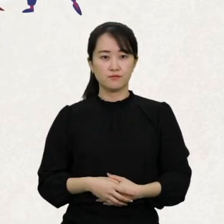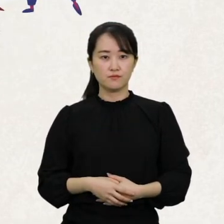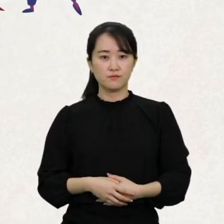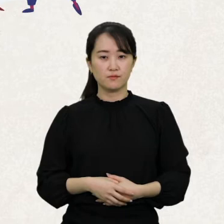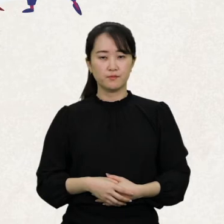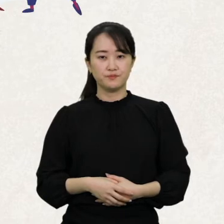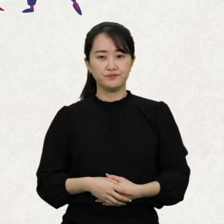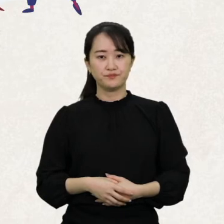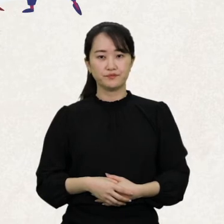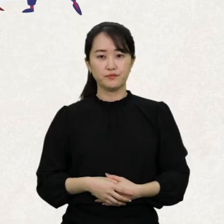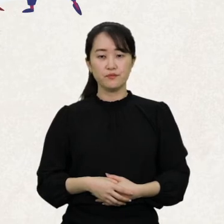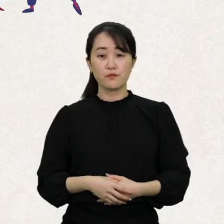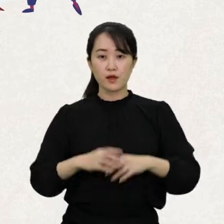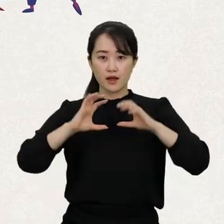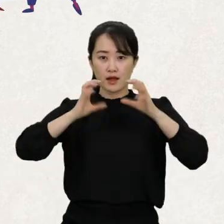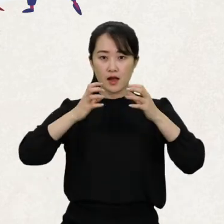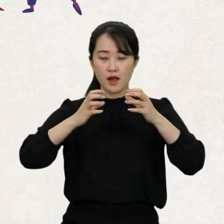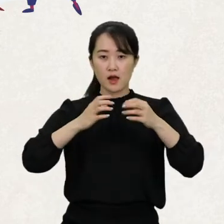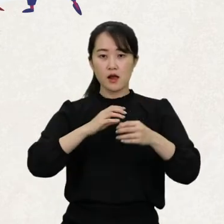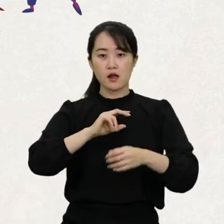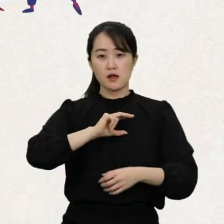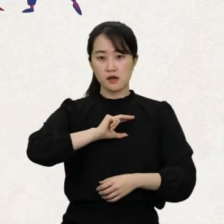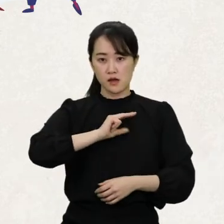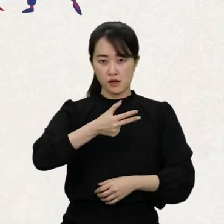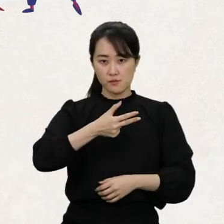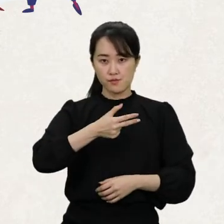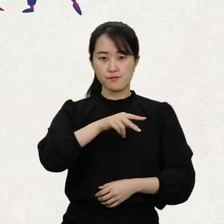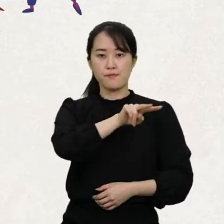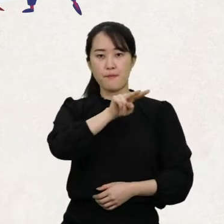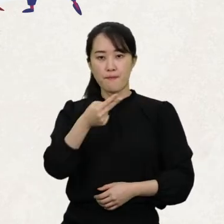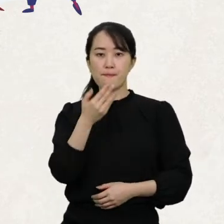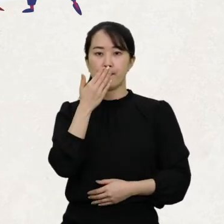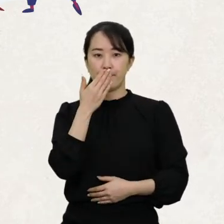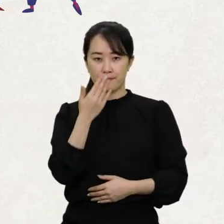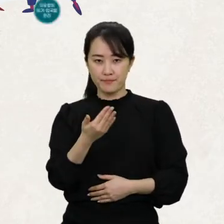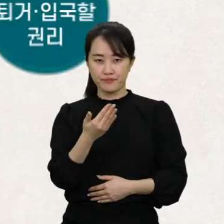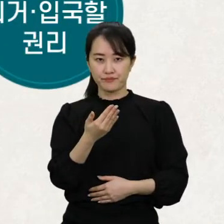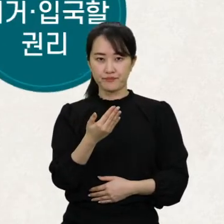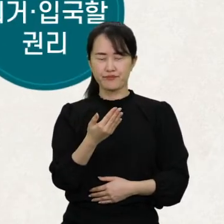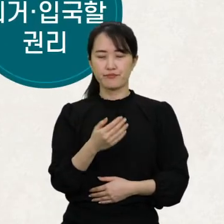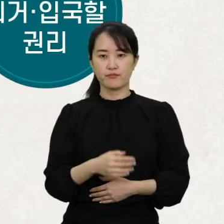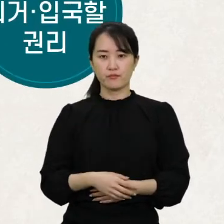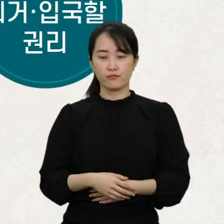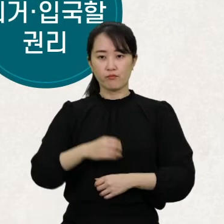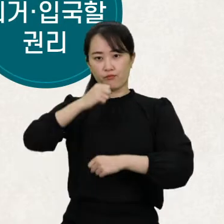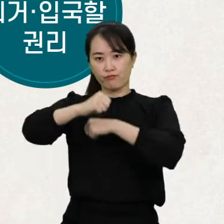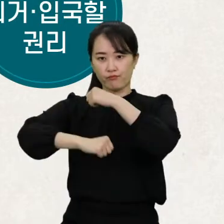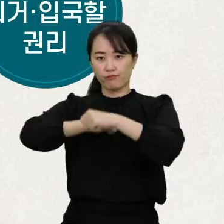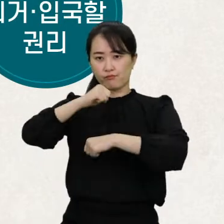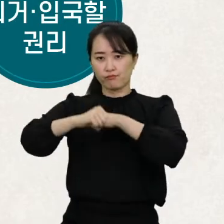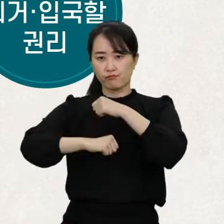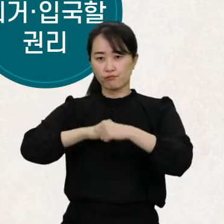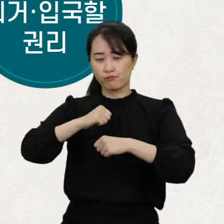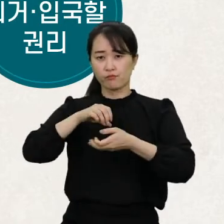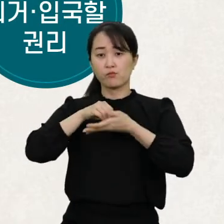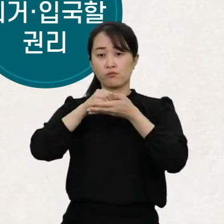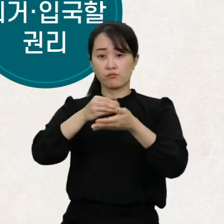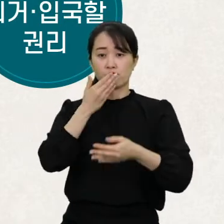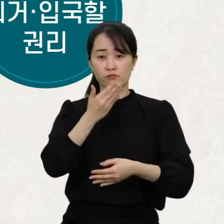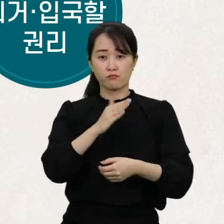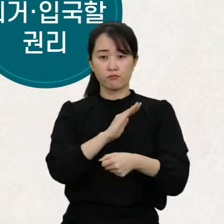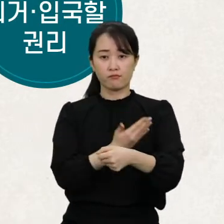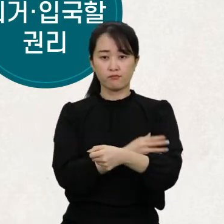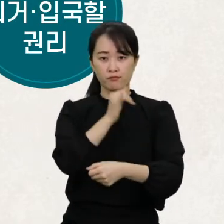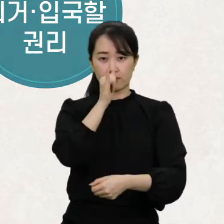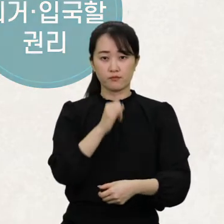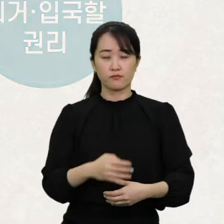구체적으로는 국적을 취득 변경할 권리가 있고 어떠한 나라로부터 자유로이 퇴고 또는 입국할 수 있는 권리가